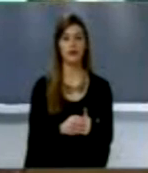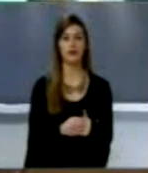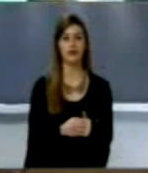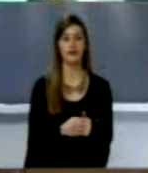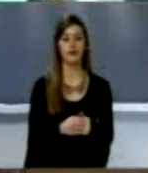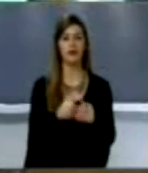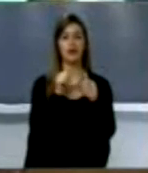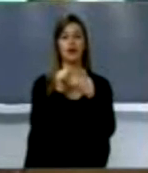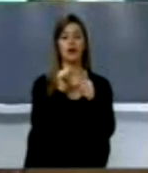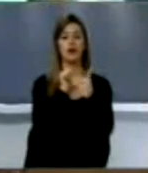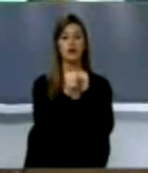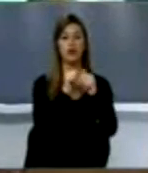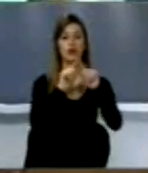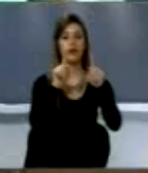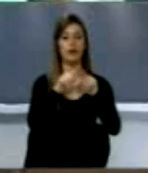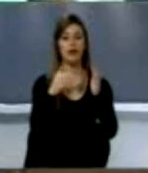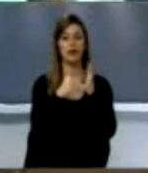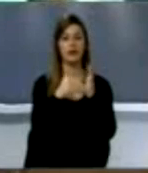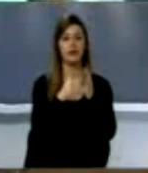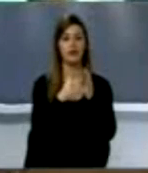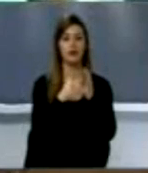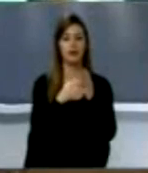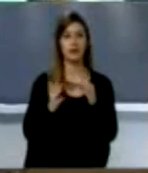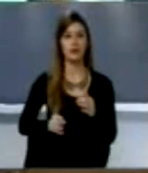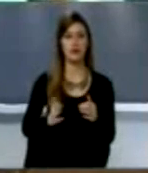Regulating sports of field, SHFMU, Gjeva Ladrovci, Vulture.